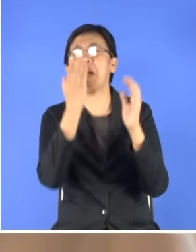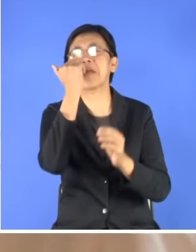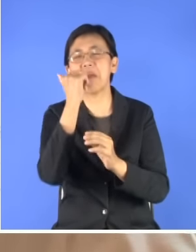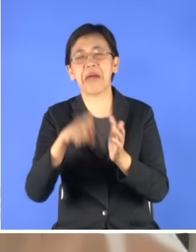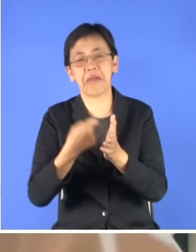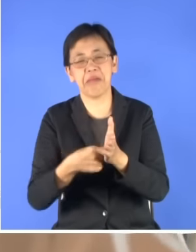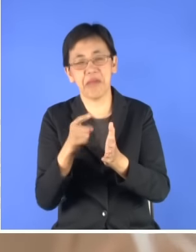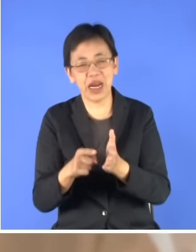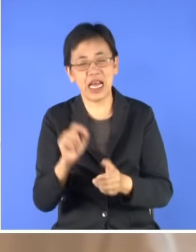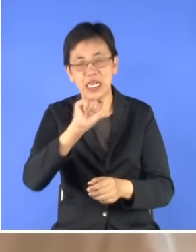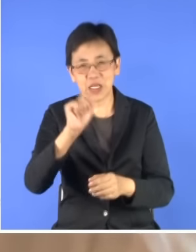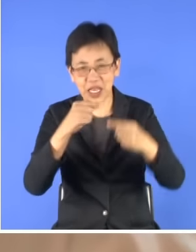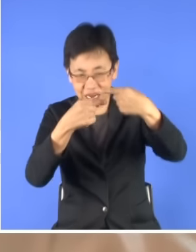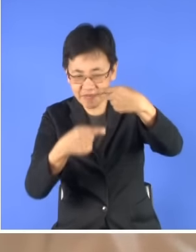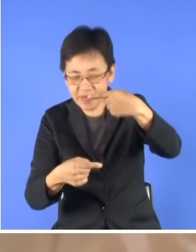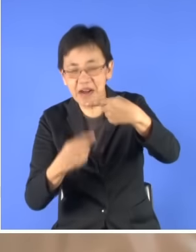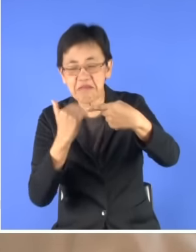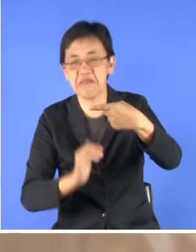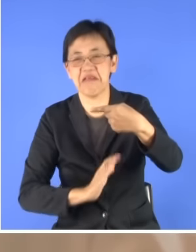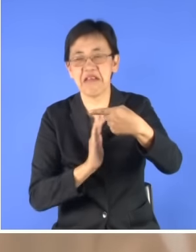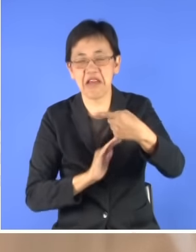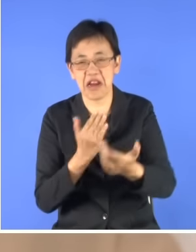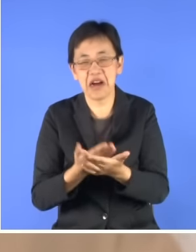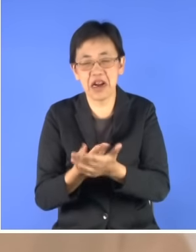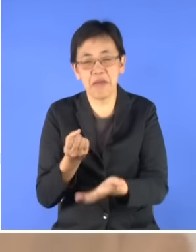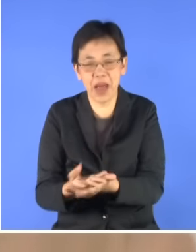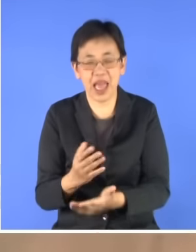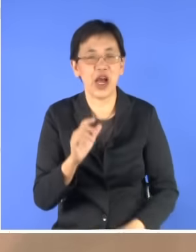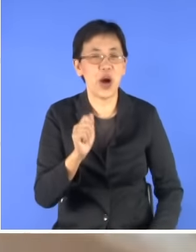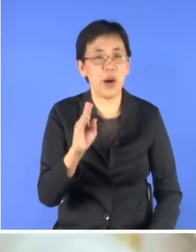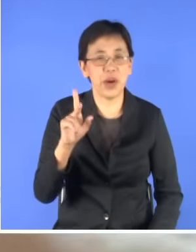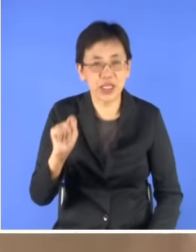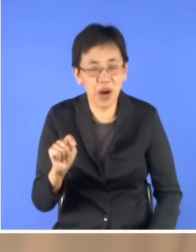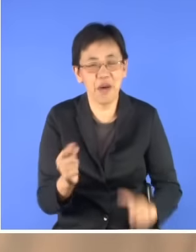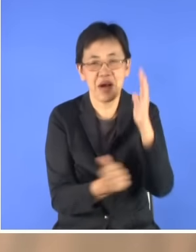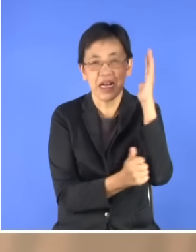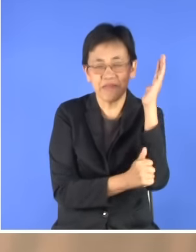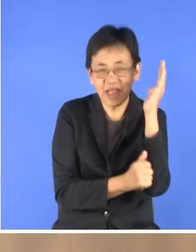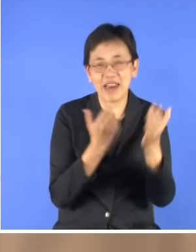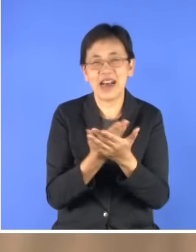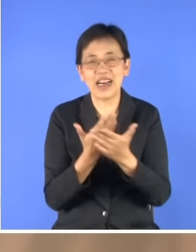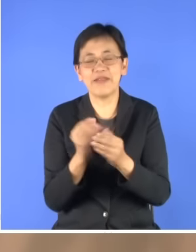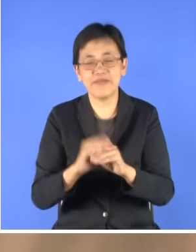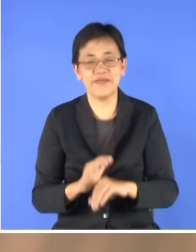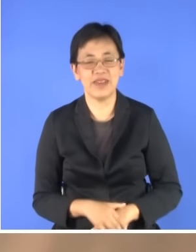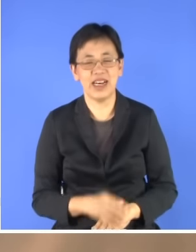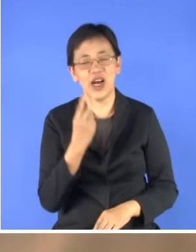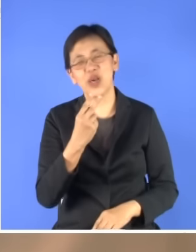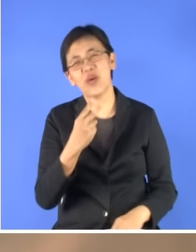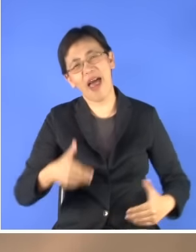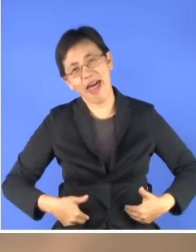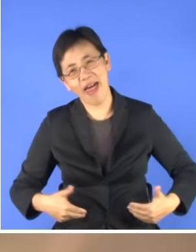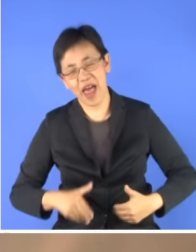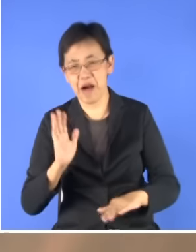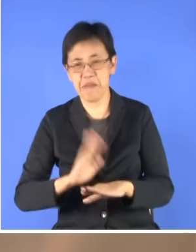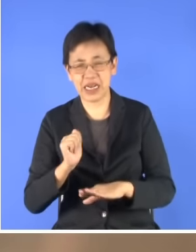องได้เสียเยอะกว่าเพื่อน ก็ร้านมึงเลยเขียนให ้กำนัน เขาเรียกว่าเต็มไปด้วยอารมณ์ขันนะลุงเตี้ยเนี่ยฝีมือดี